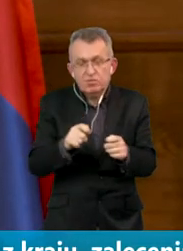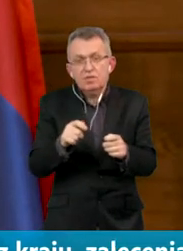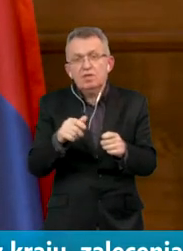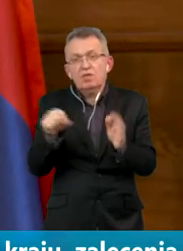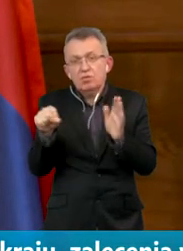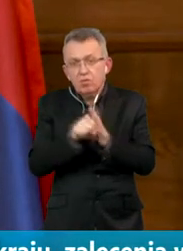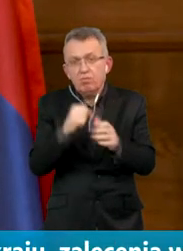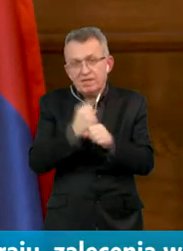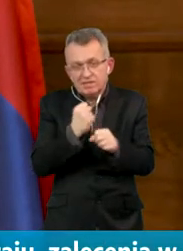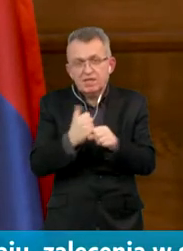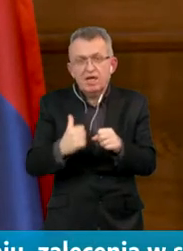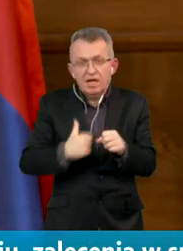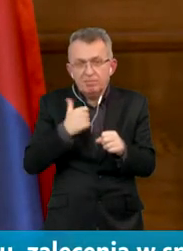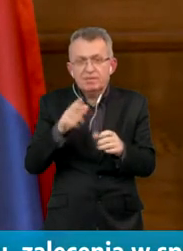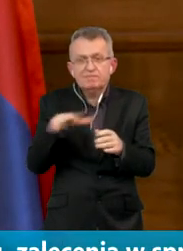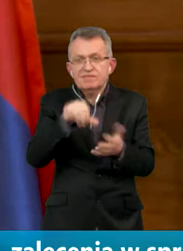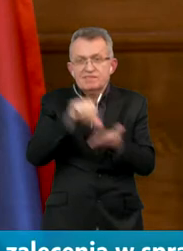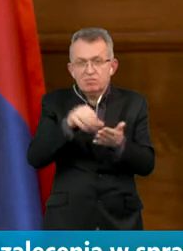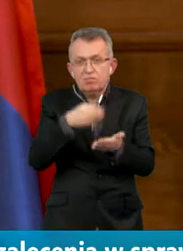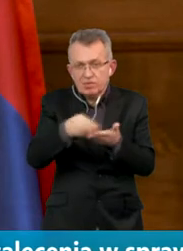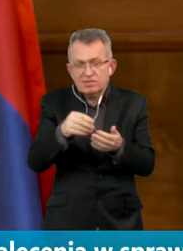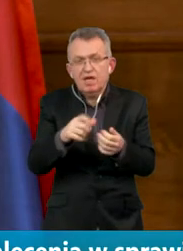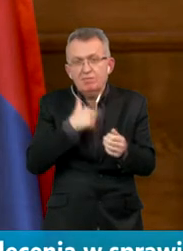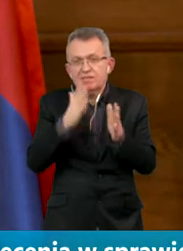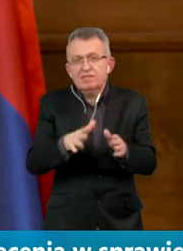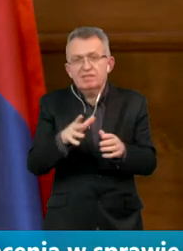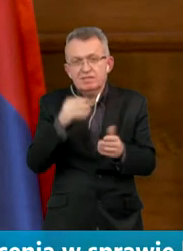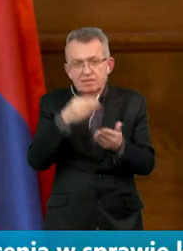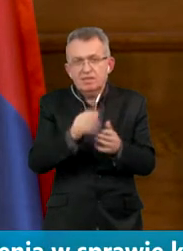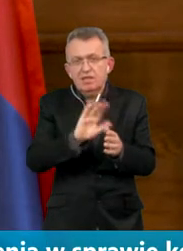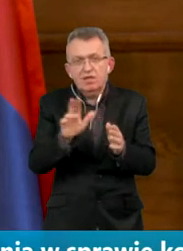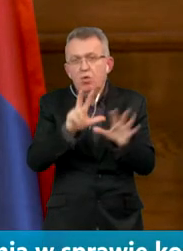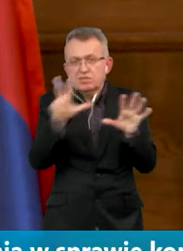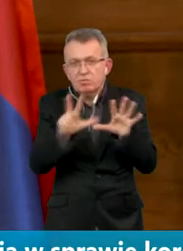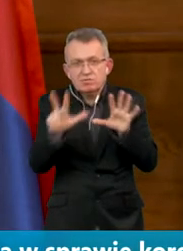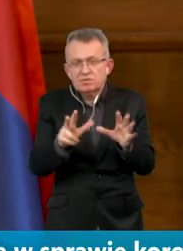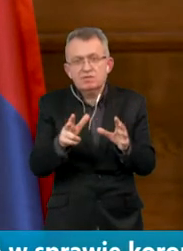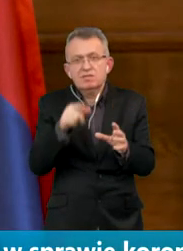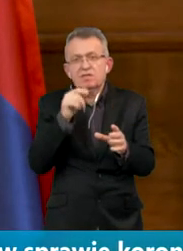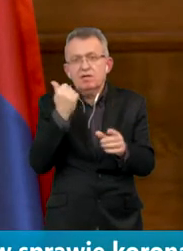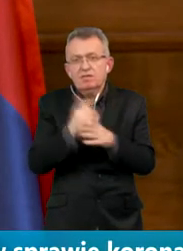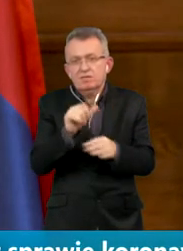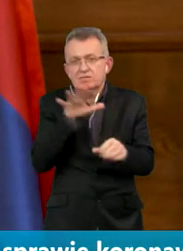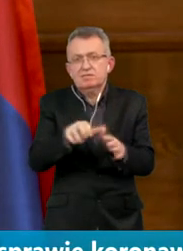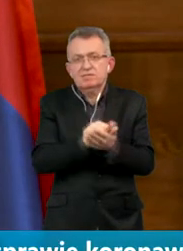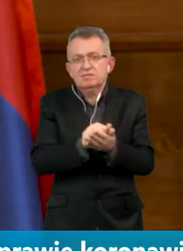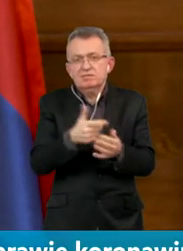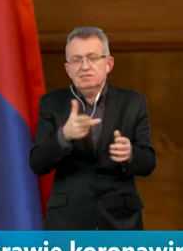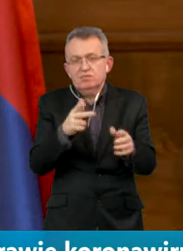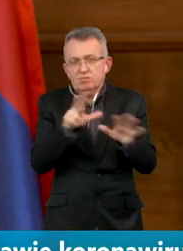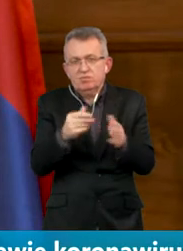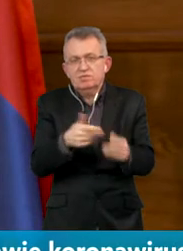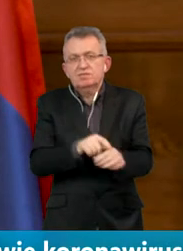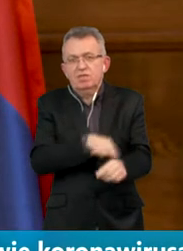do pracy, aby szczególnie w strefie płatnego parkowania pozostawiały samochód na 8 godzin i w ten sposób blokowały miejsce, które powinno